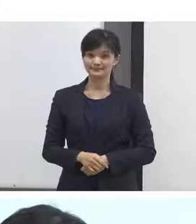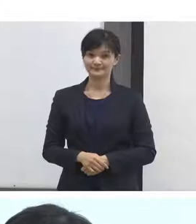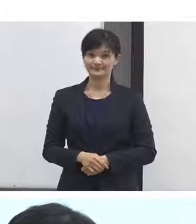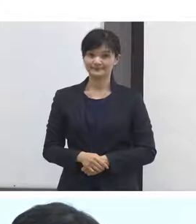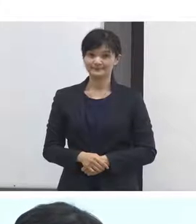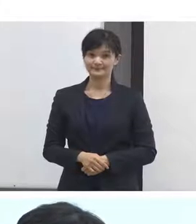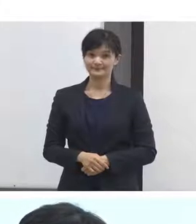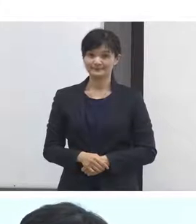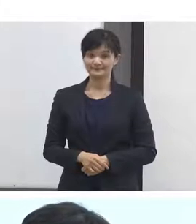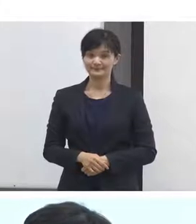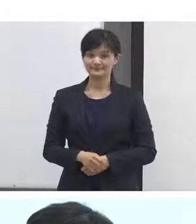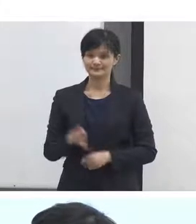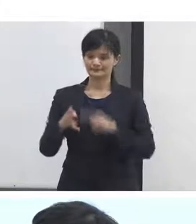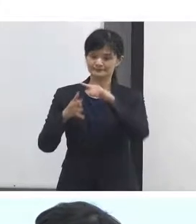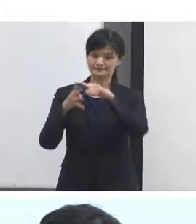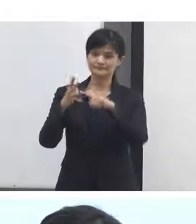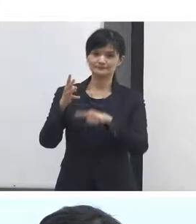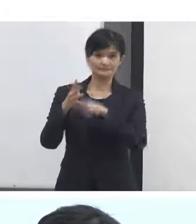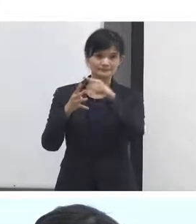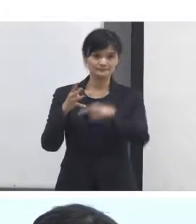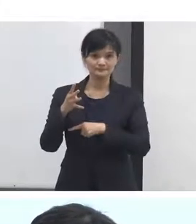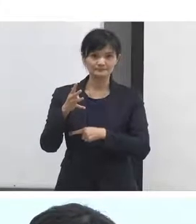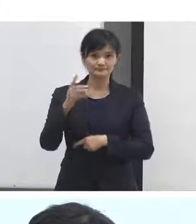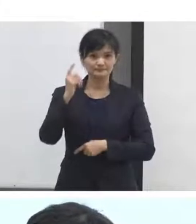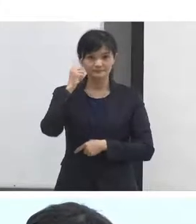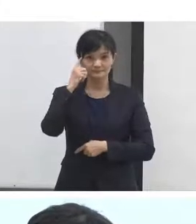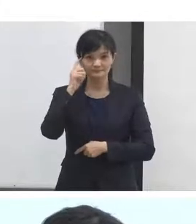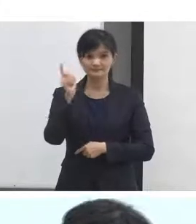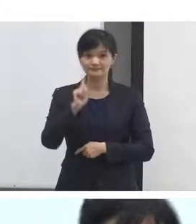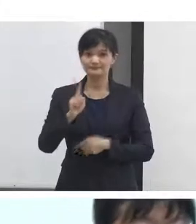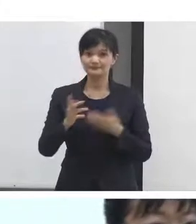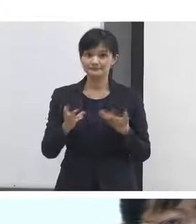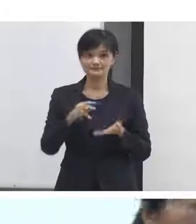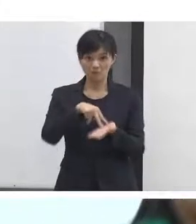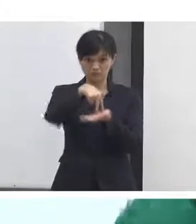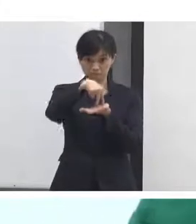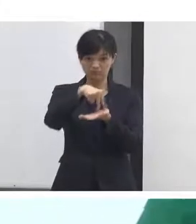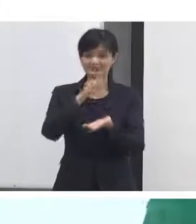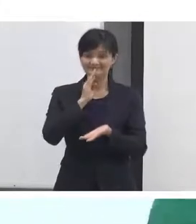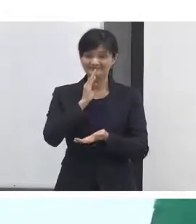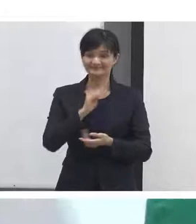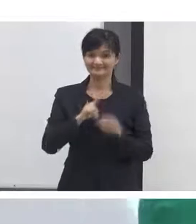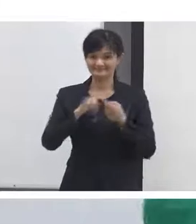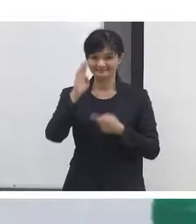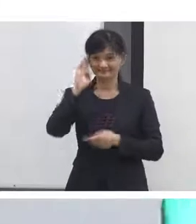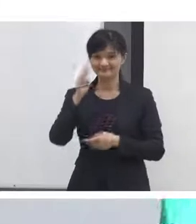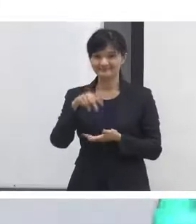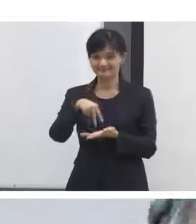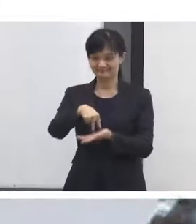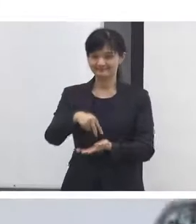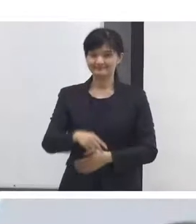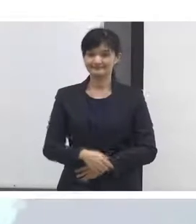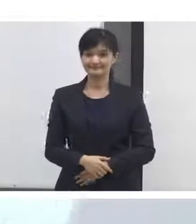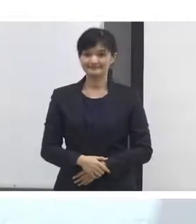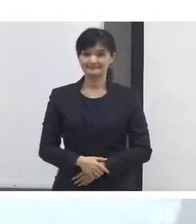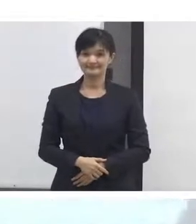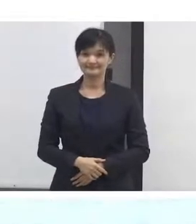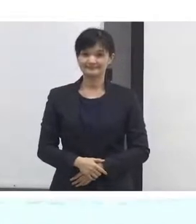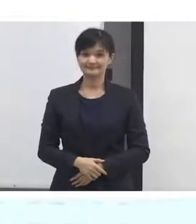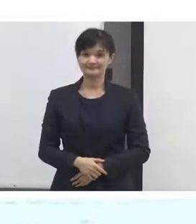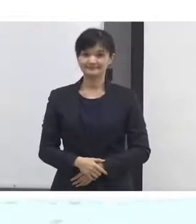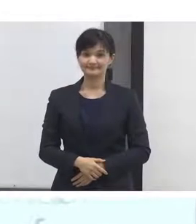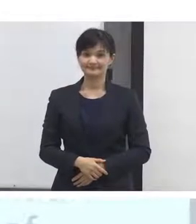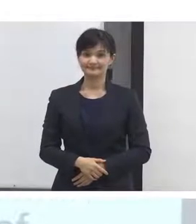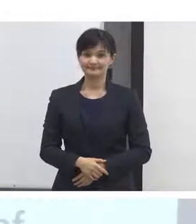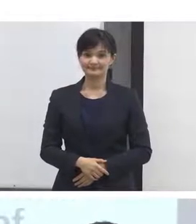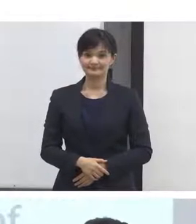就那一页，对。嗯。就是。用只有 copyright 例子讲会比较简单，然后站起来是不是？好，好，就是因为